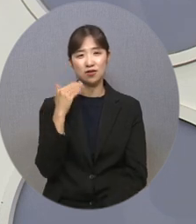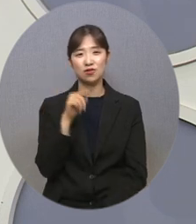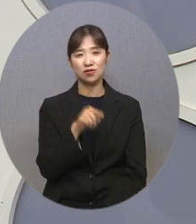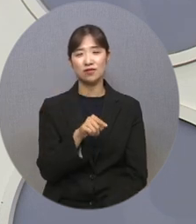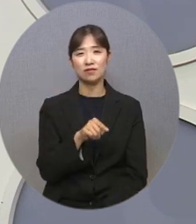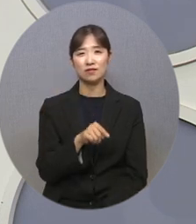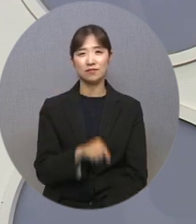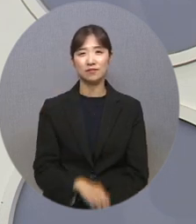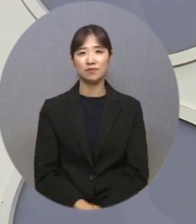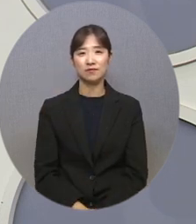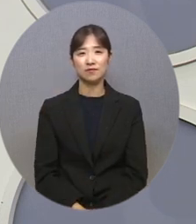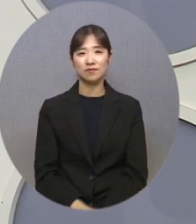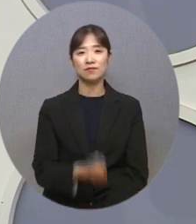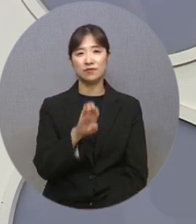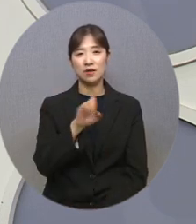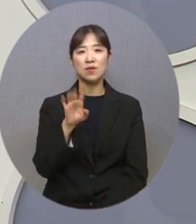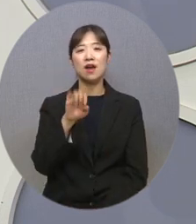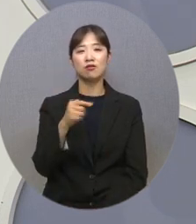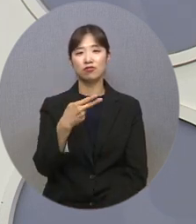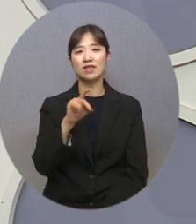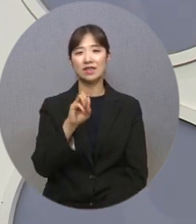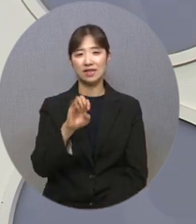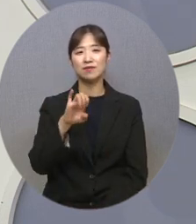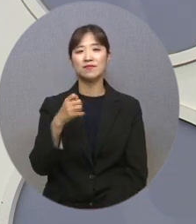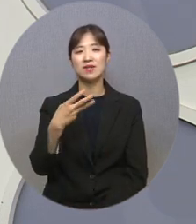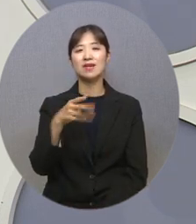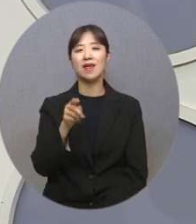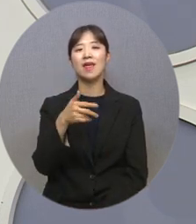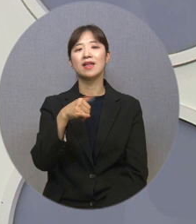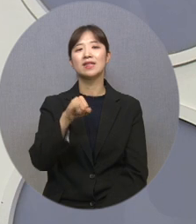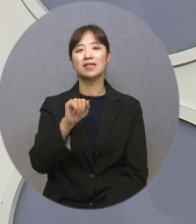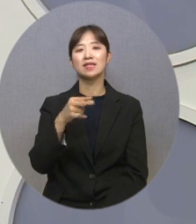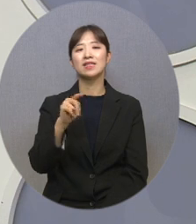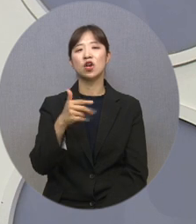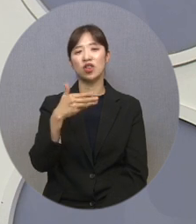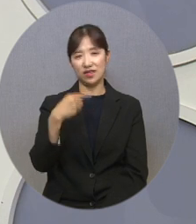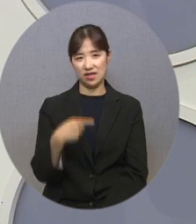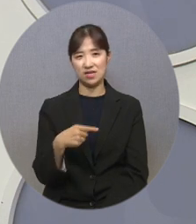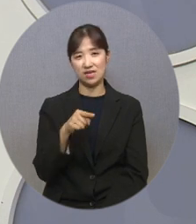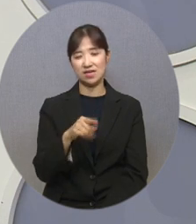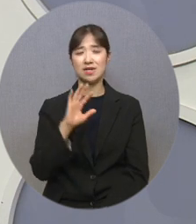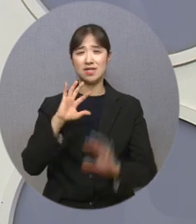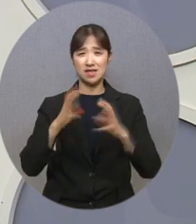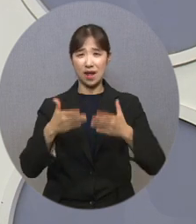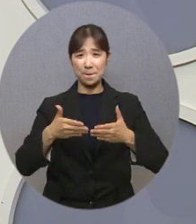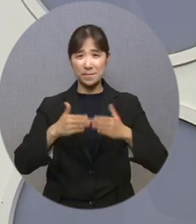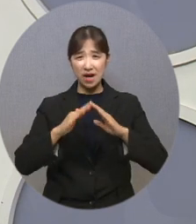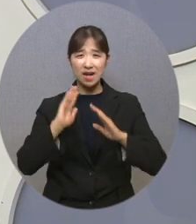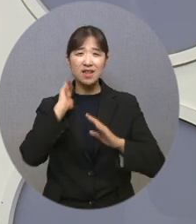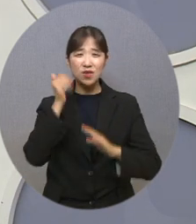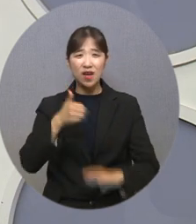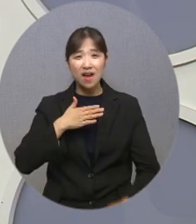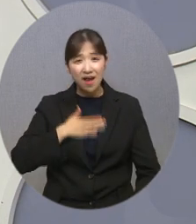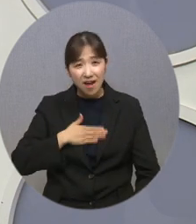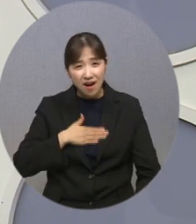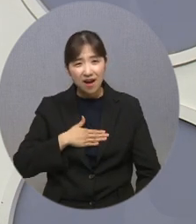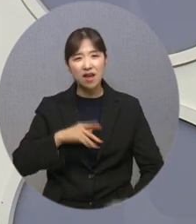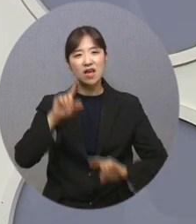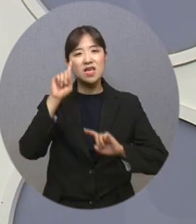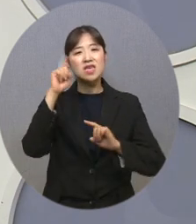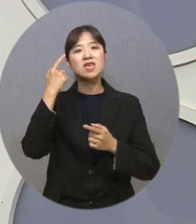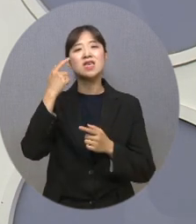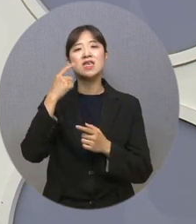그 파운딩 프레지던트에 대해서 건국 대통령 아느냐. 닥터 리는 이승만